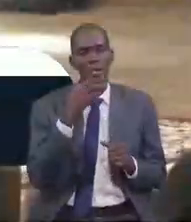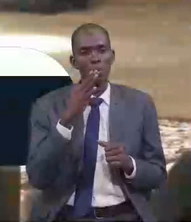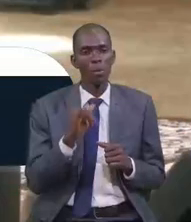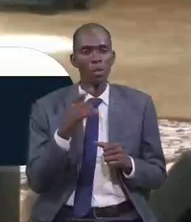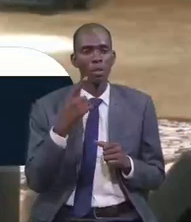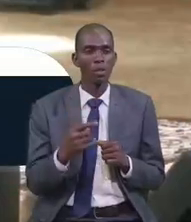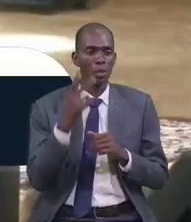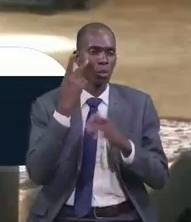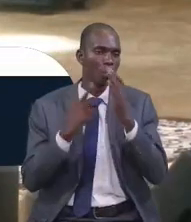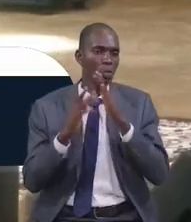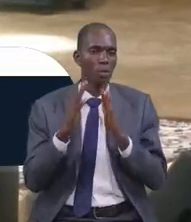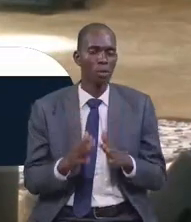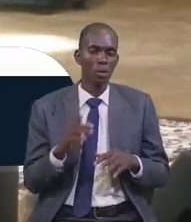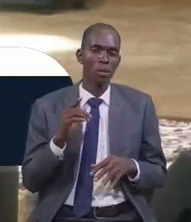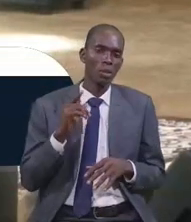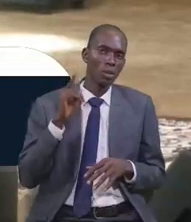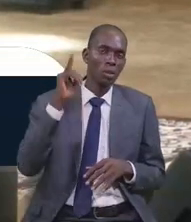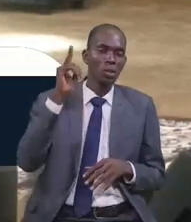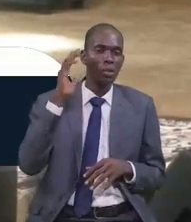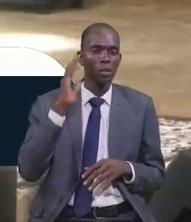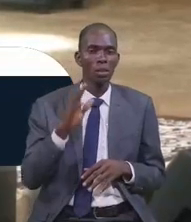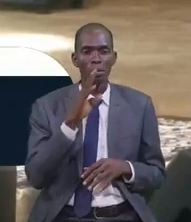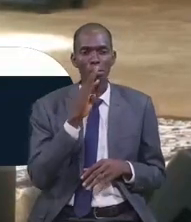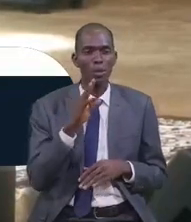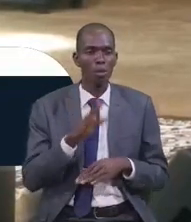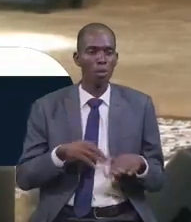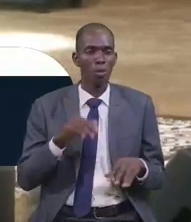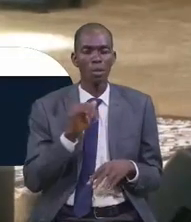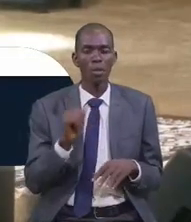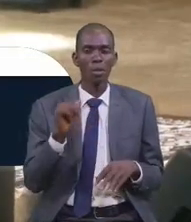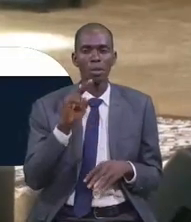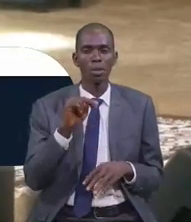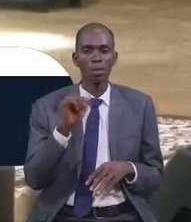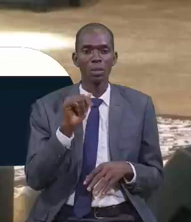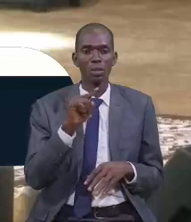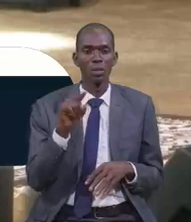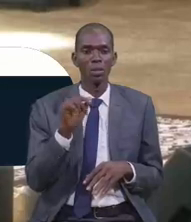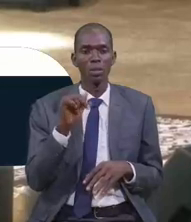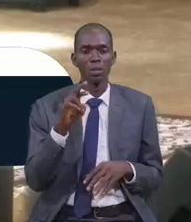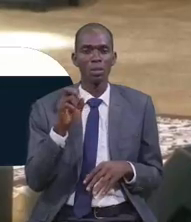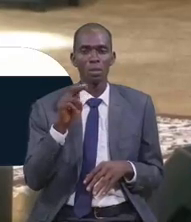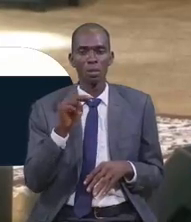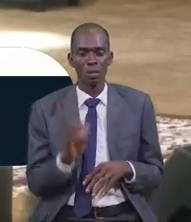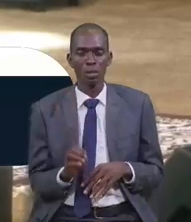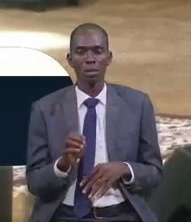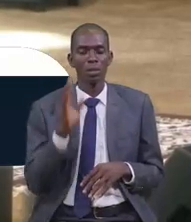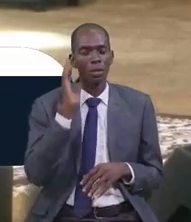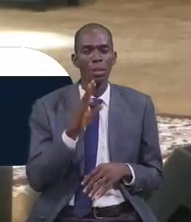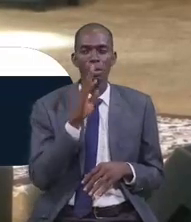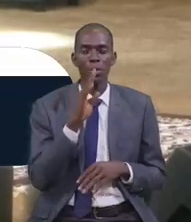appelée Nazareth, afin que s'accomplisse ce qui avait été annoncé par les prophètes. Il sera appelé